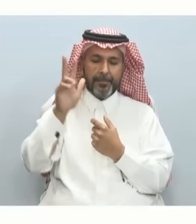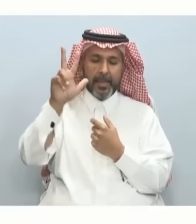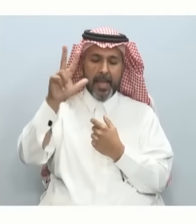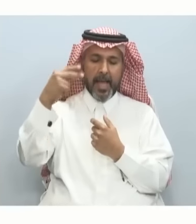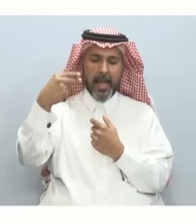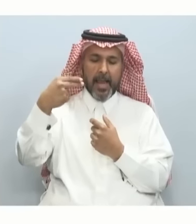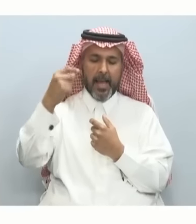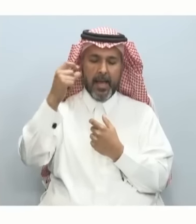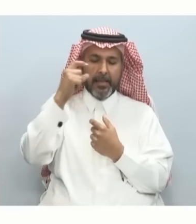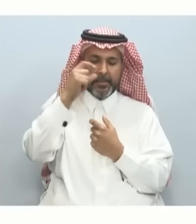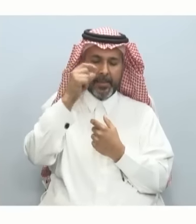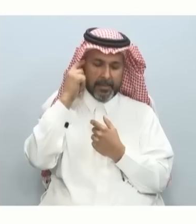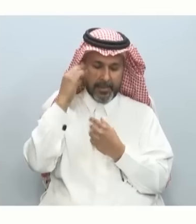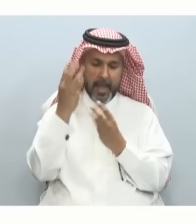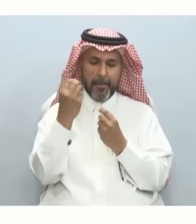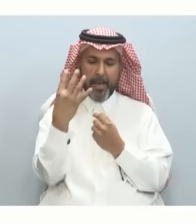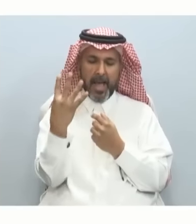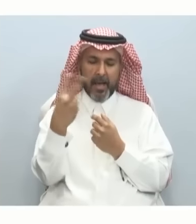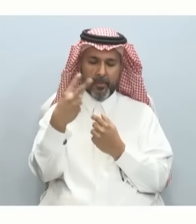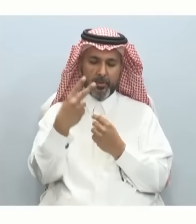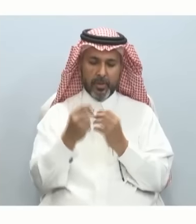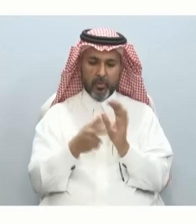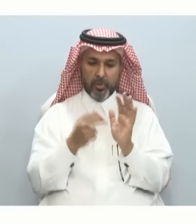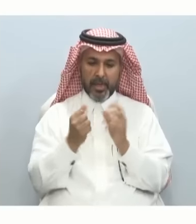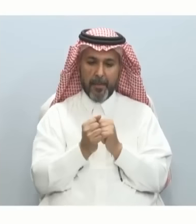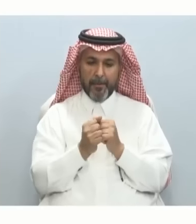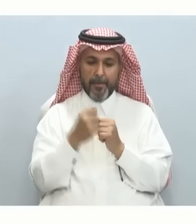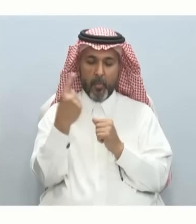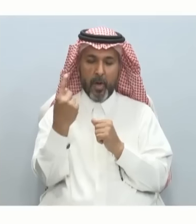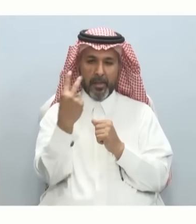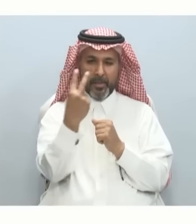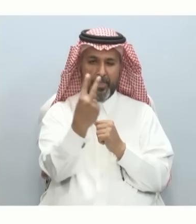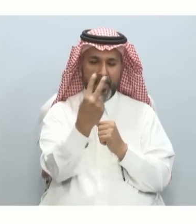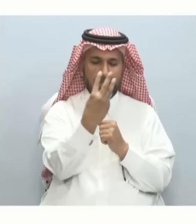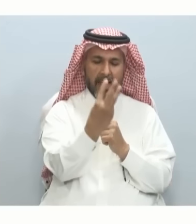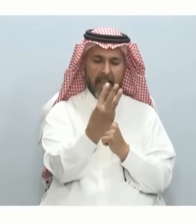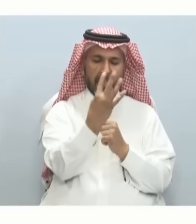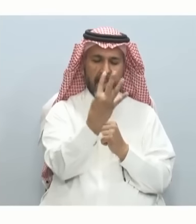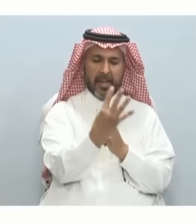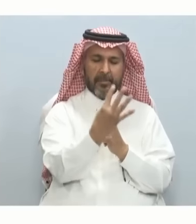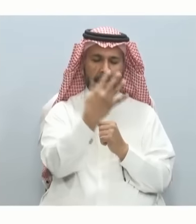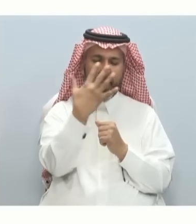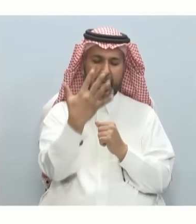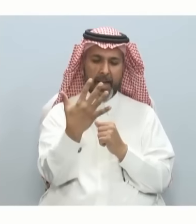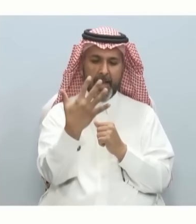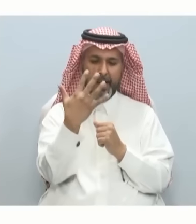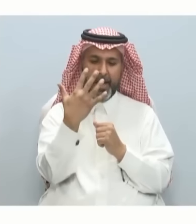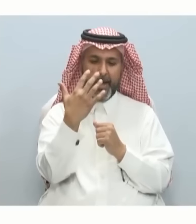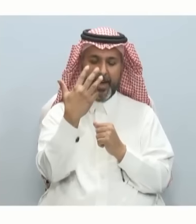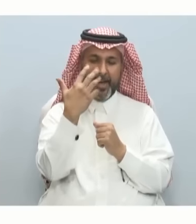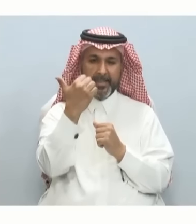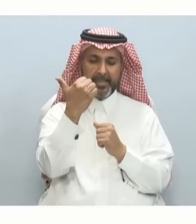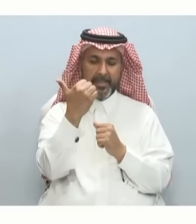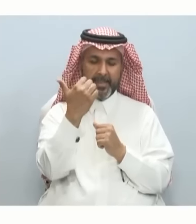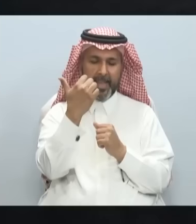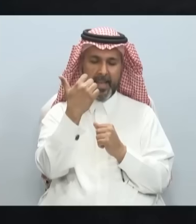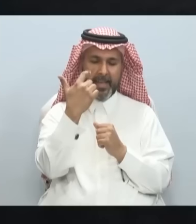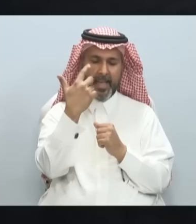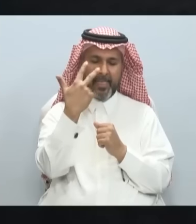ثلاثه اربعه سته ثمانيه 12 24 من اين احضرناها ابناء